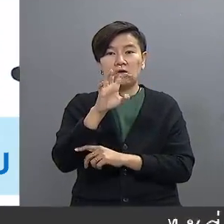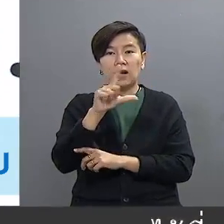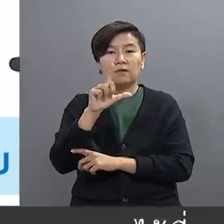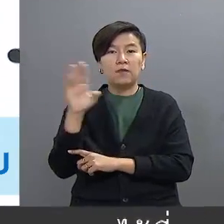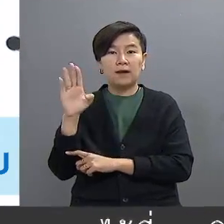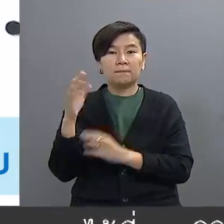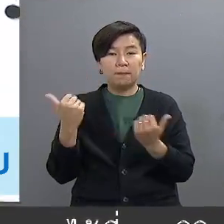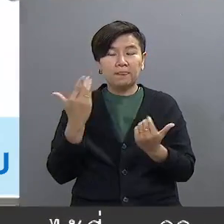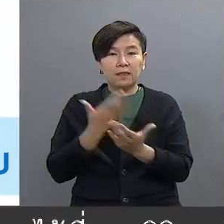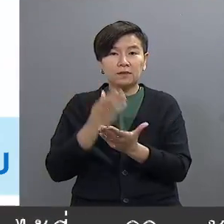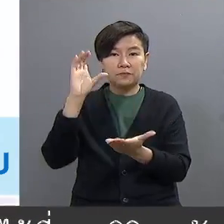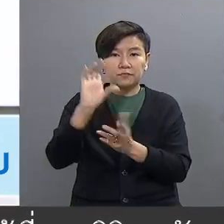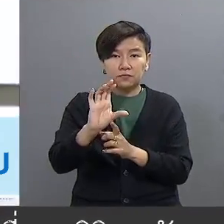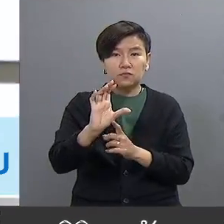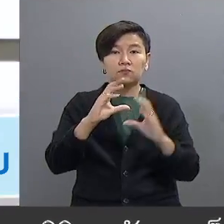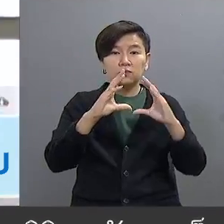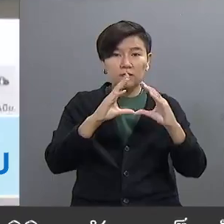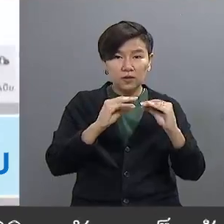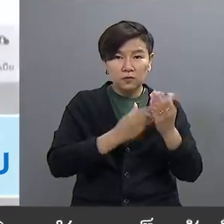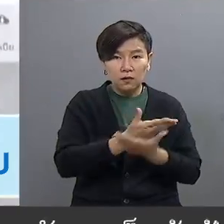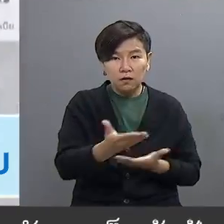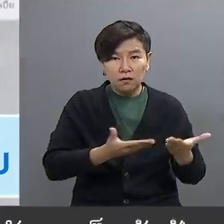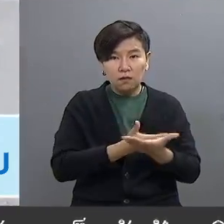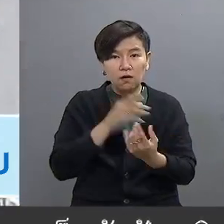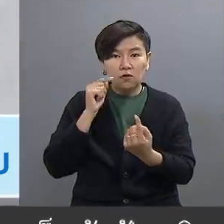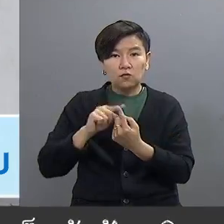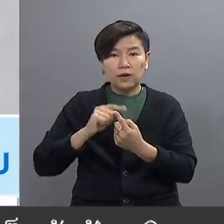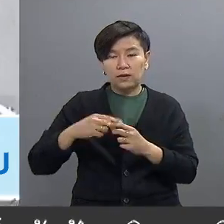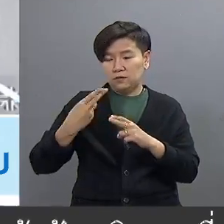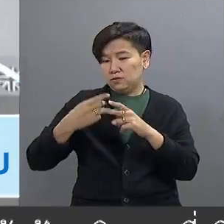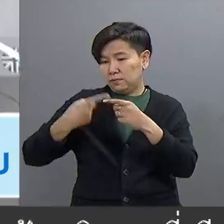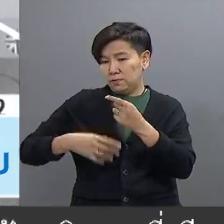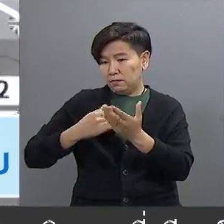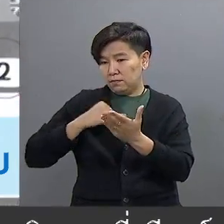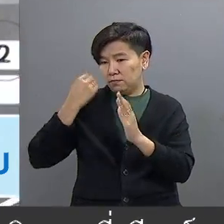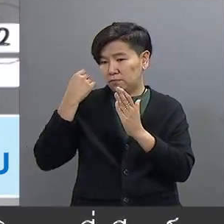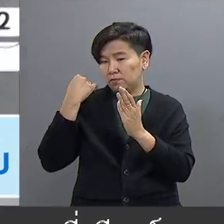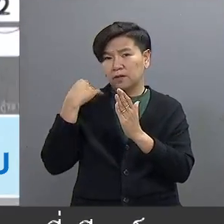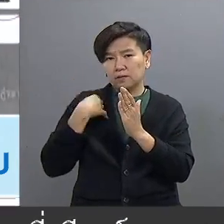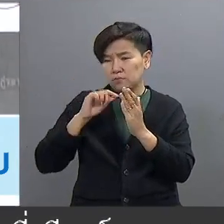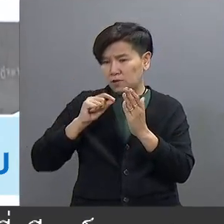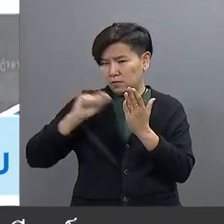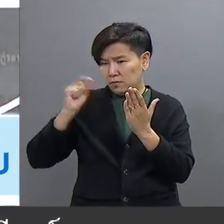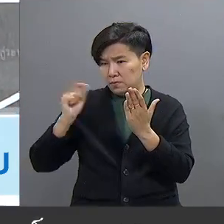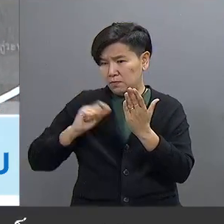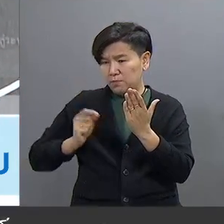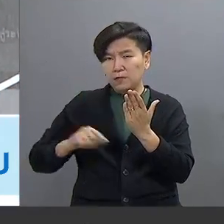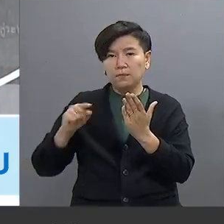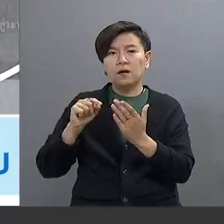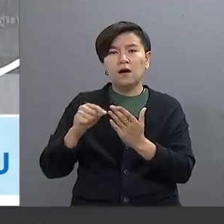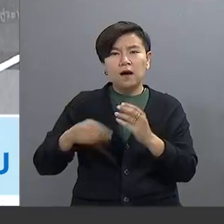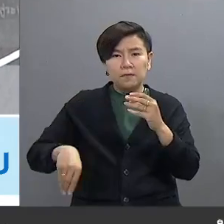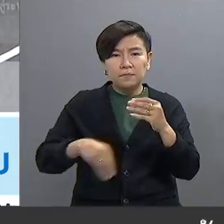กำลังหารือเรื่องจะเพิ่มการอนุมัติจ่ายหนี้อีกร้อยละ200ถึง300คือเรีย